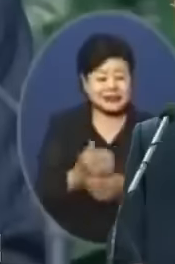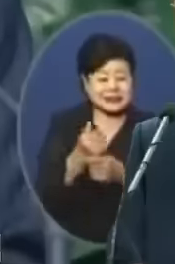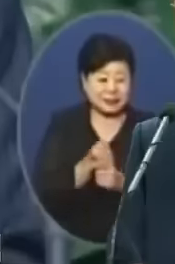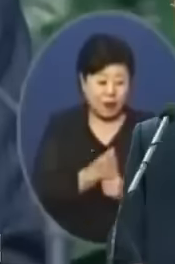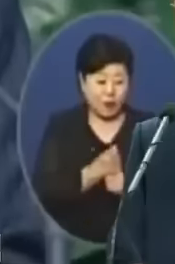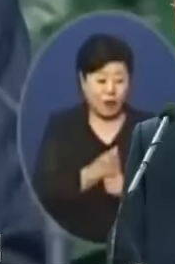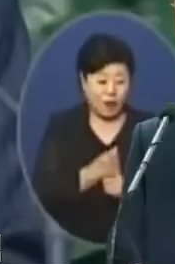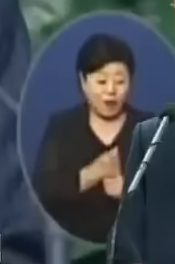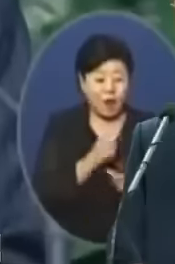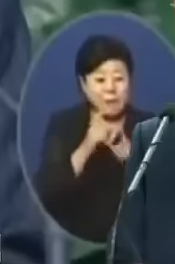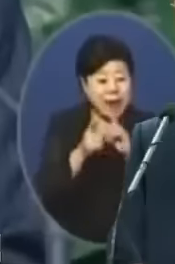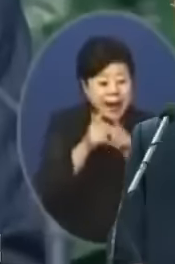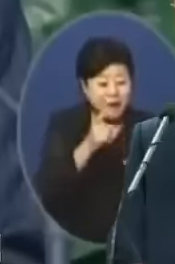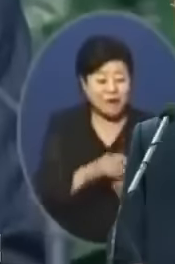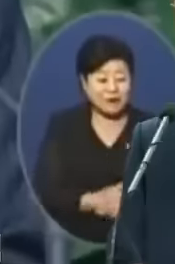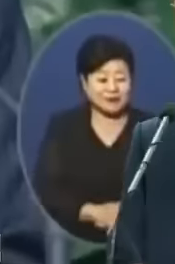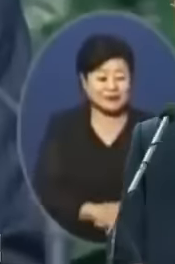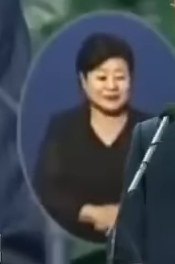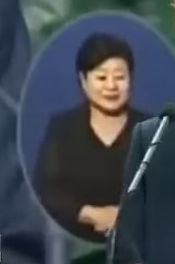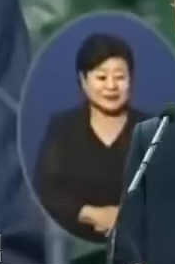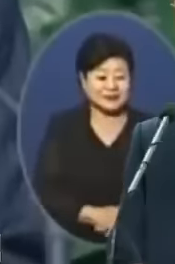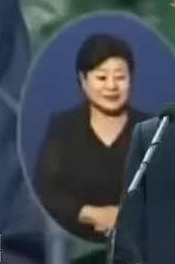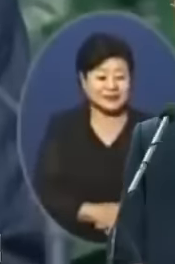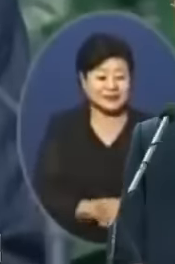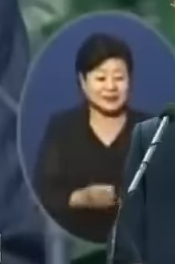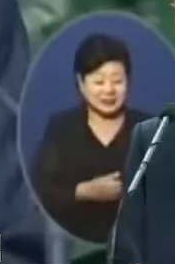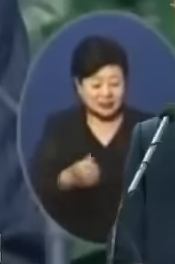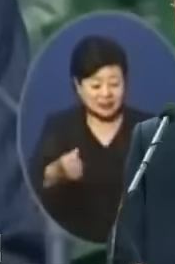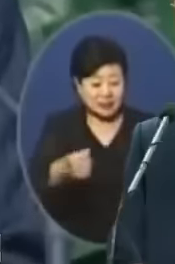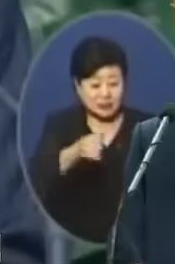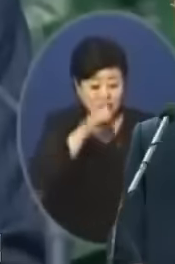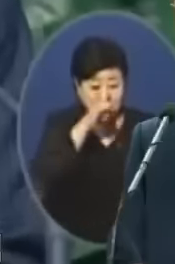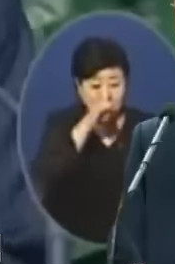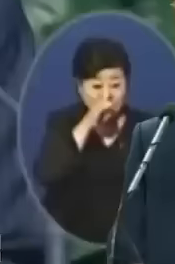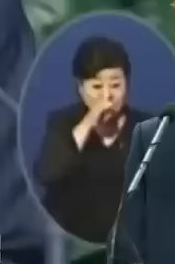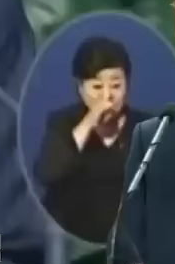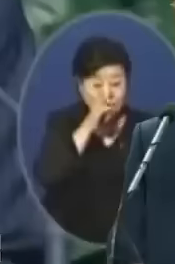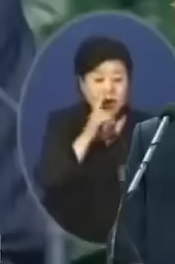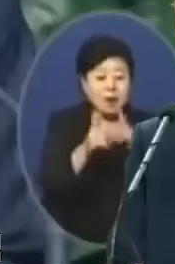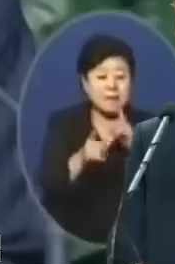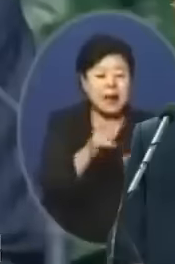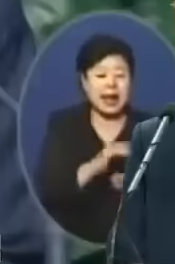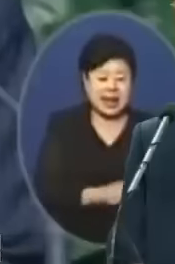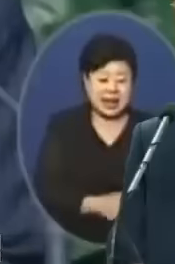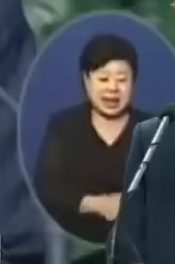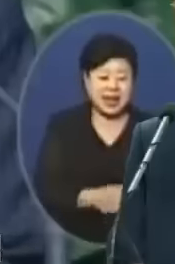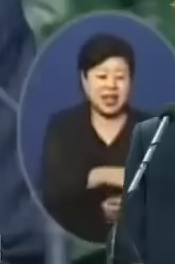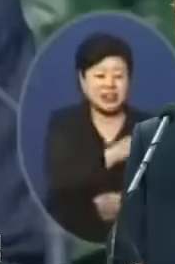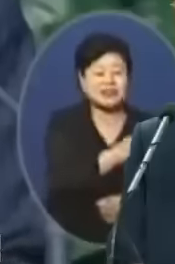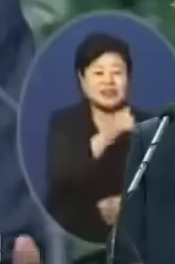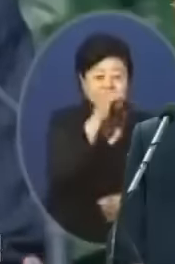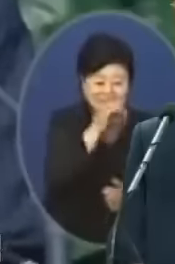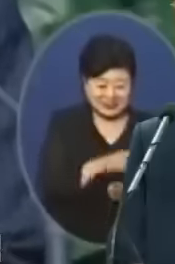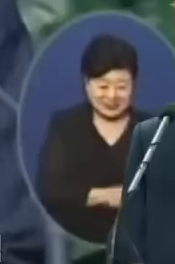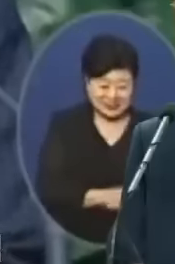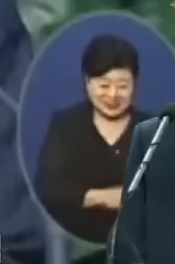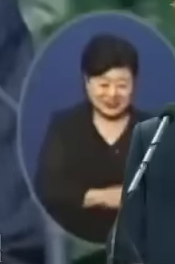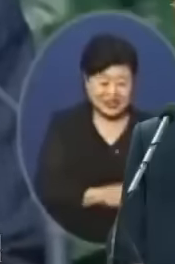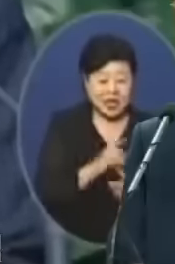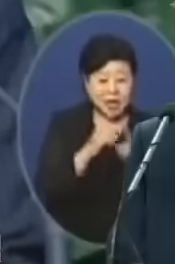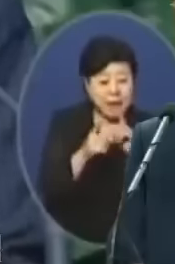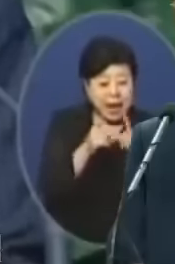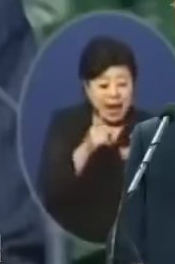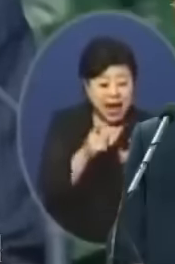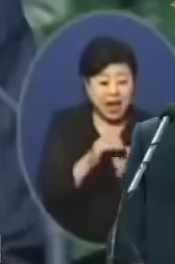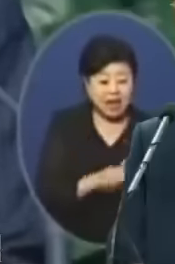잡히고 말로 떨어져 나갈 수도 있는 것입니다. 우리 말이 굉장한 능력이 있는 것입니다. 우리가